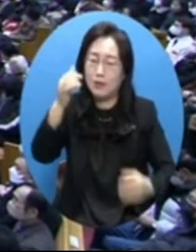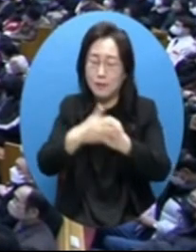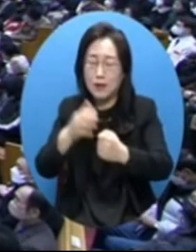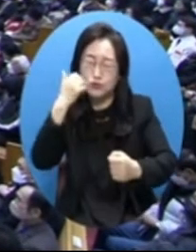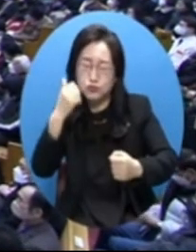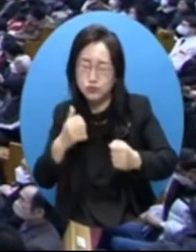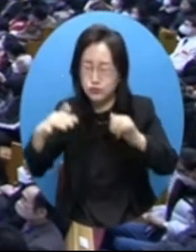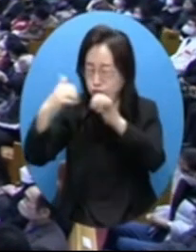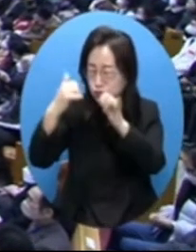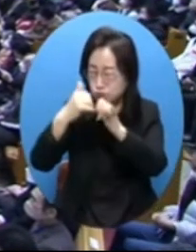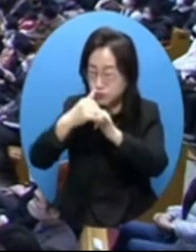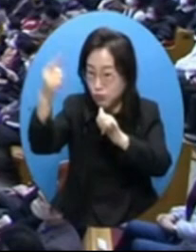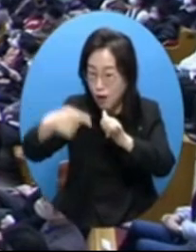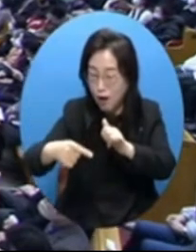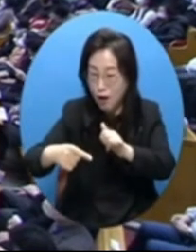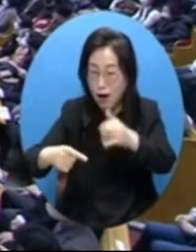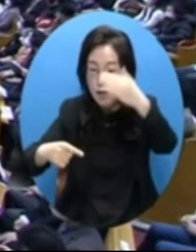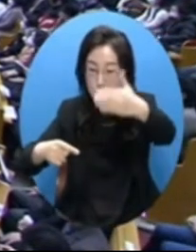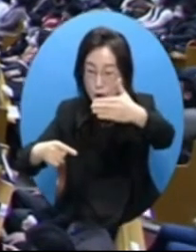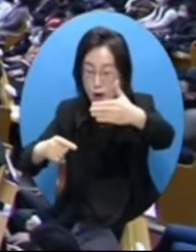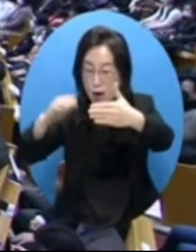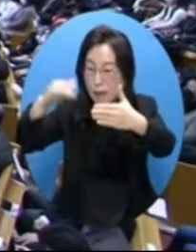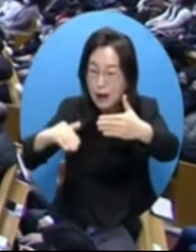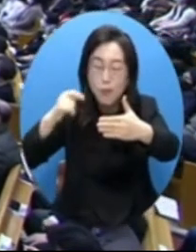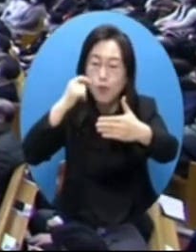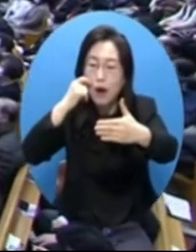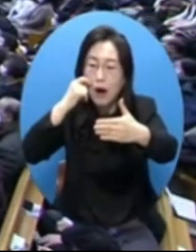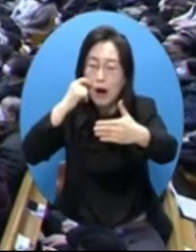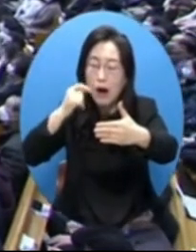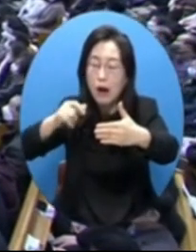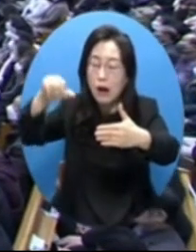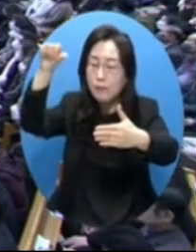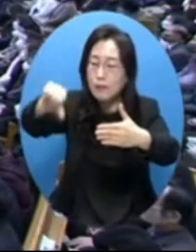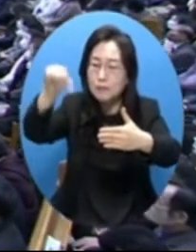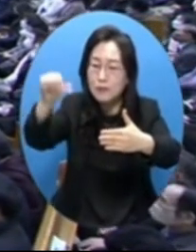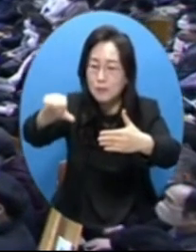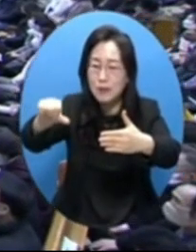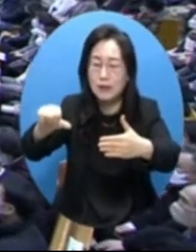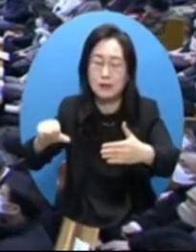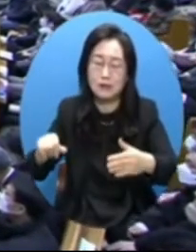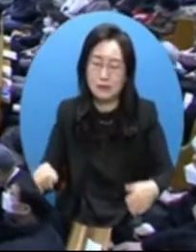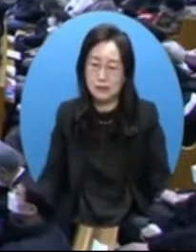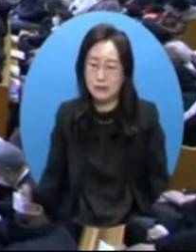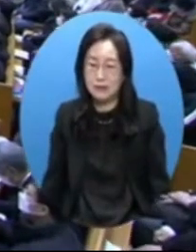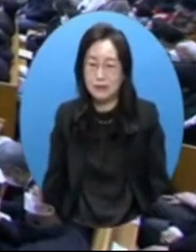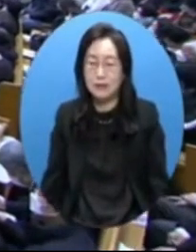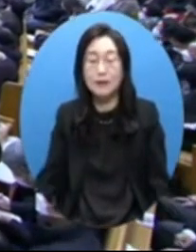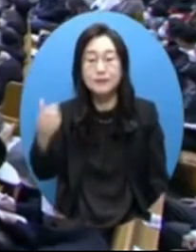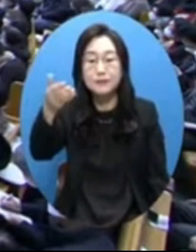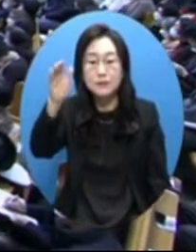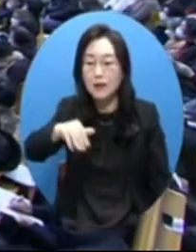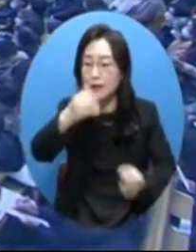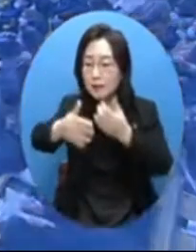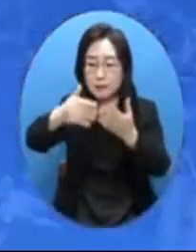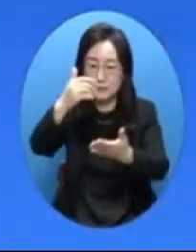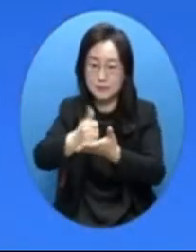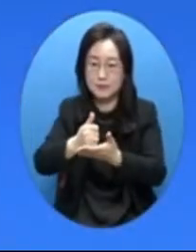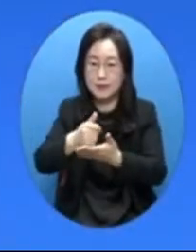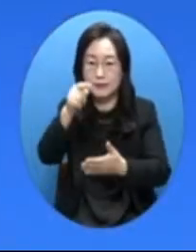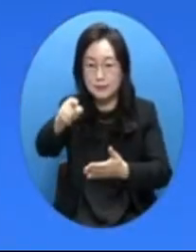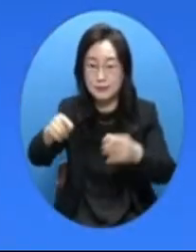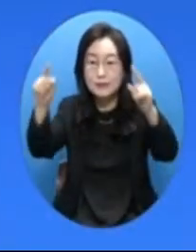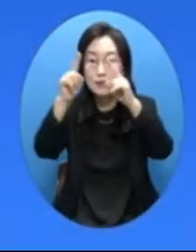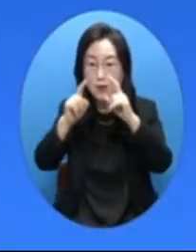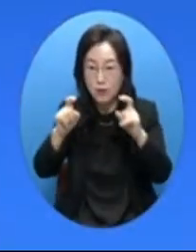쳐들어와도 첫 번째 설명도 무너뜨리지 못하고 다 패배하고 돌아왔던 성입니다 그런데 하나님께서 그